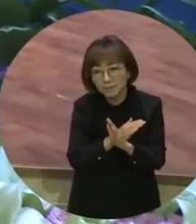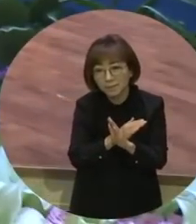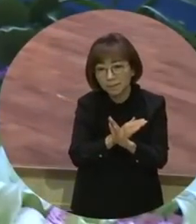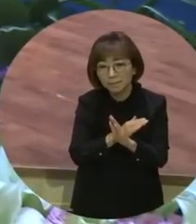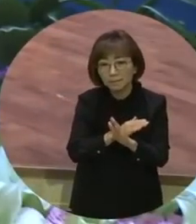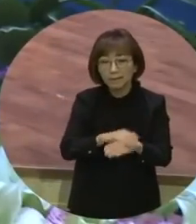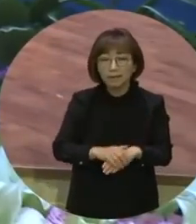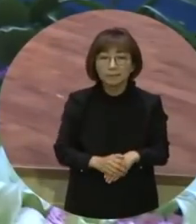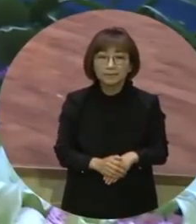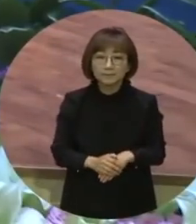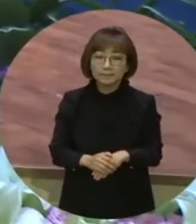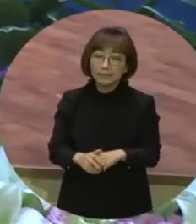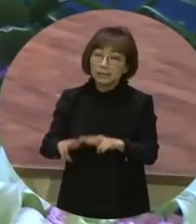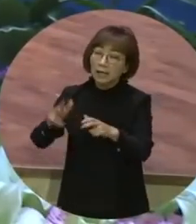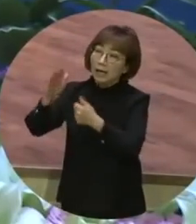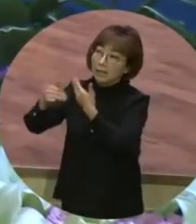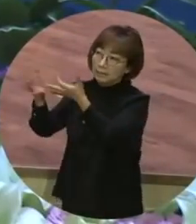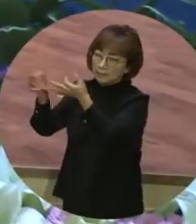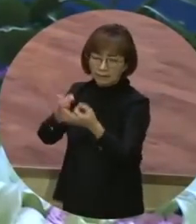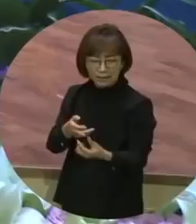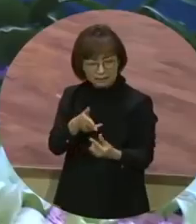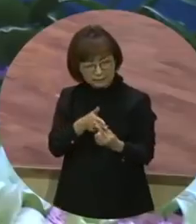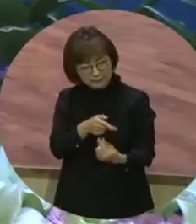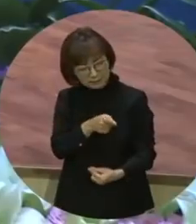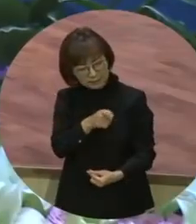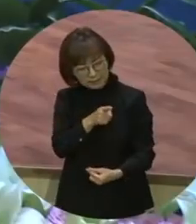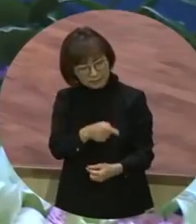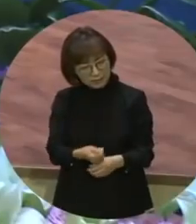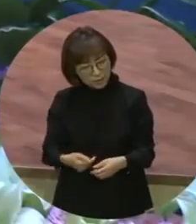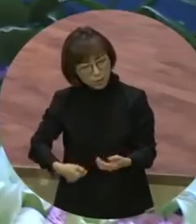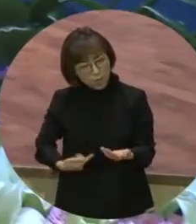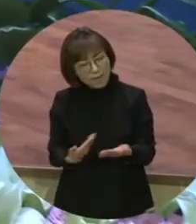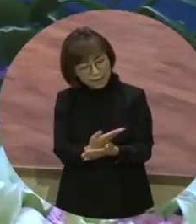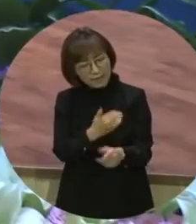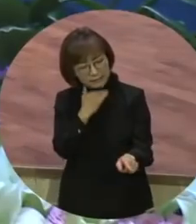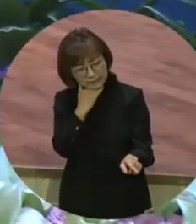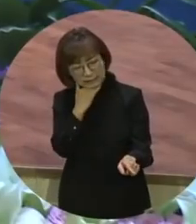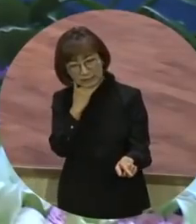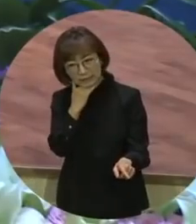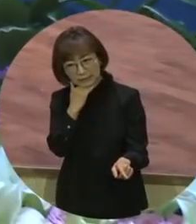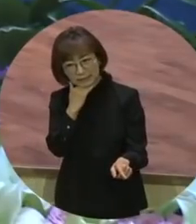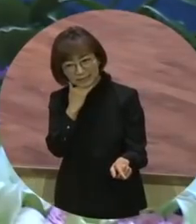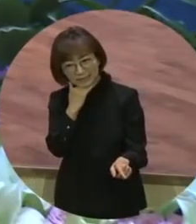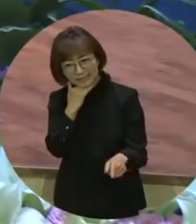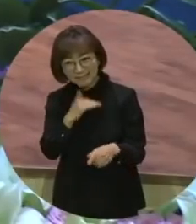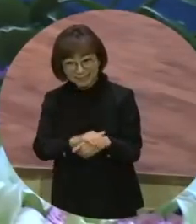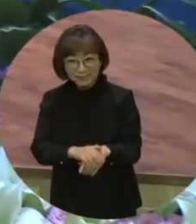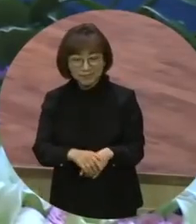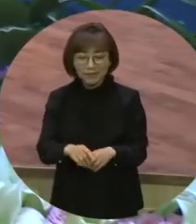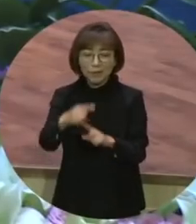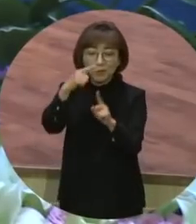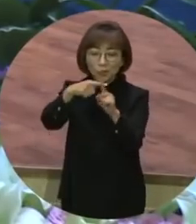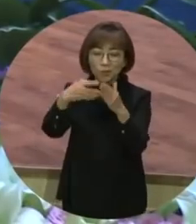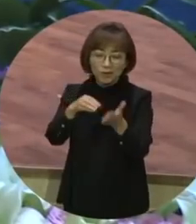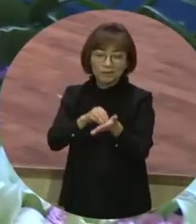그렇죠. 하나님 길이 참고 계신다 지금 너 회개하라고. 예언계 가지고 이 말씀 듣고 너